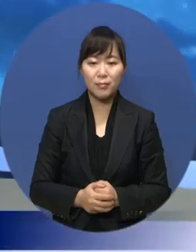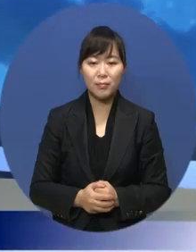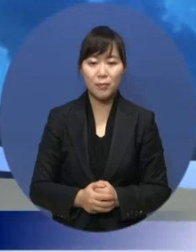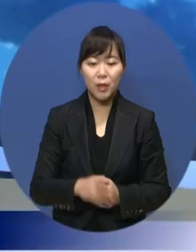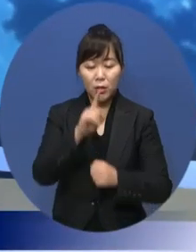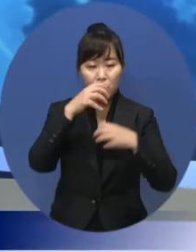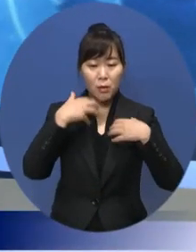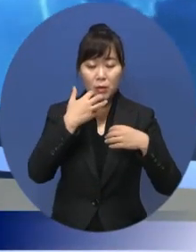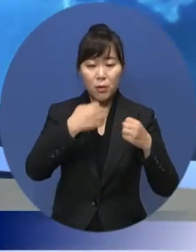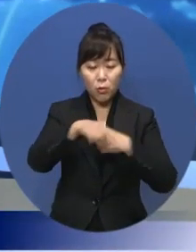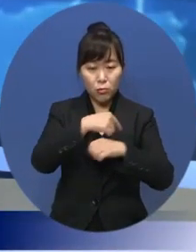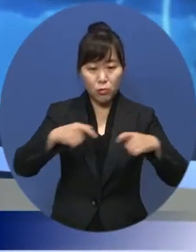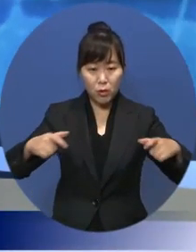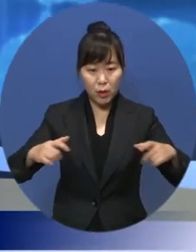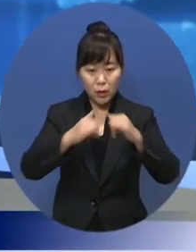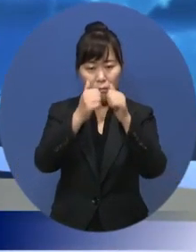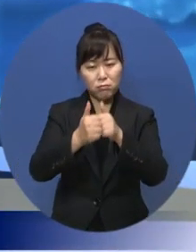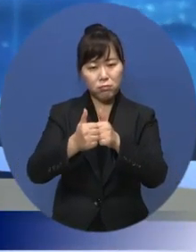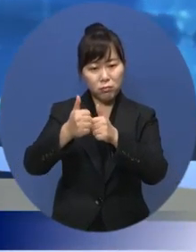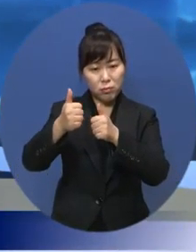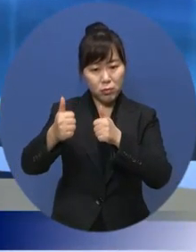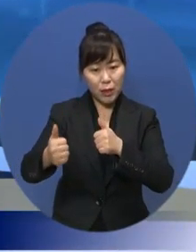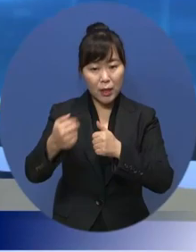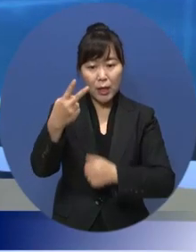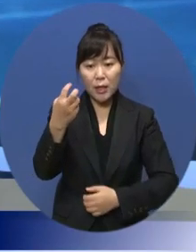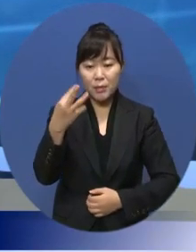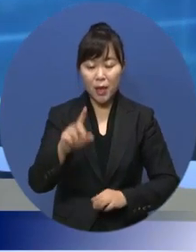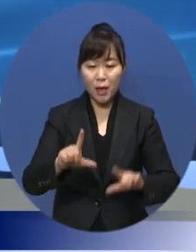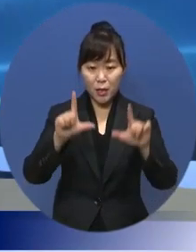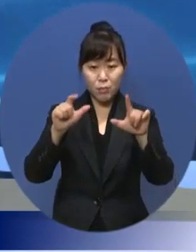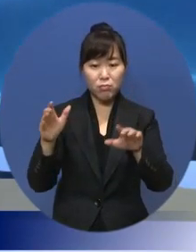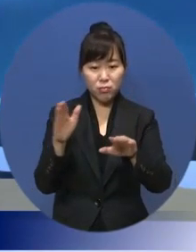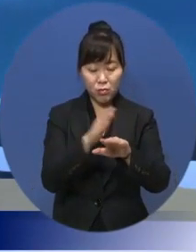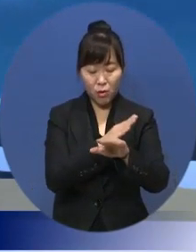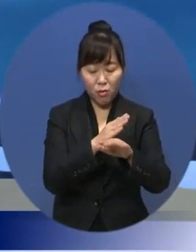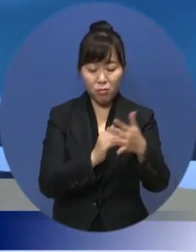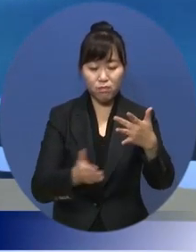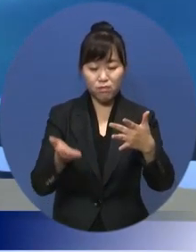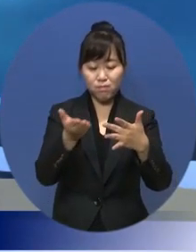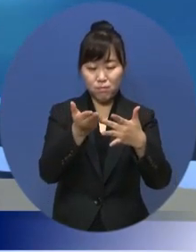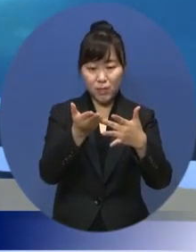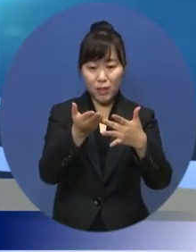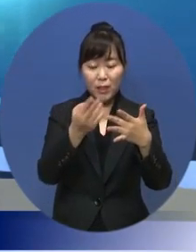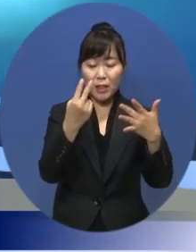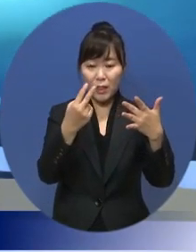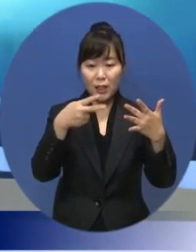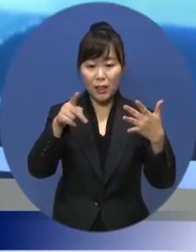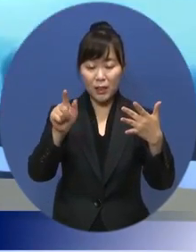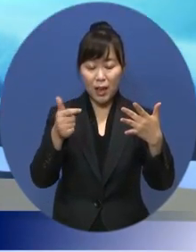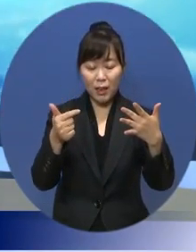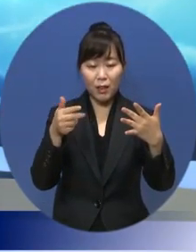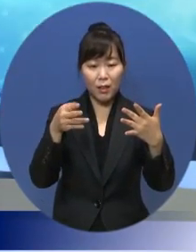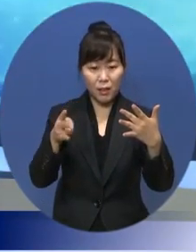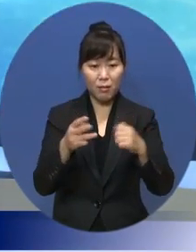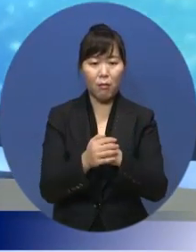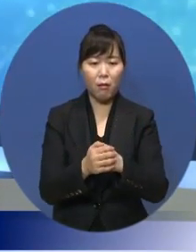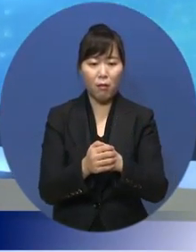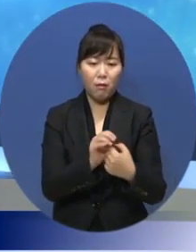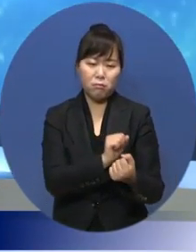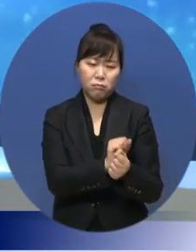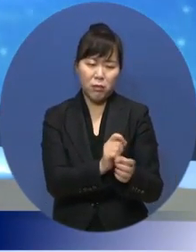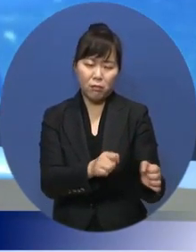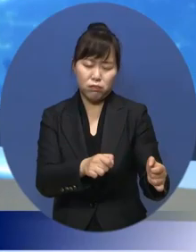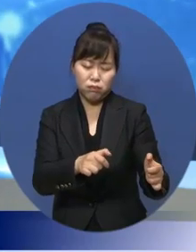정부가 수도권의 사회적 거리두기 단계를 24일부터 2단계로 격상했죠. 급속한 감염 확산에